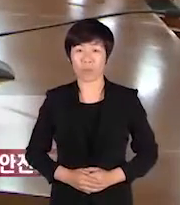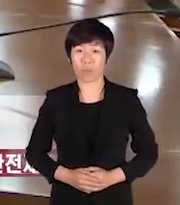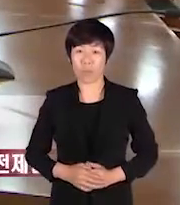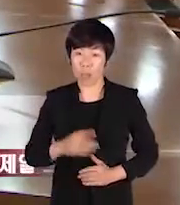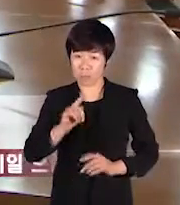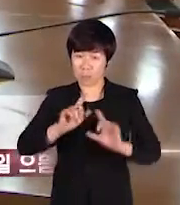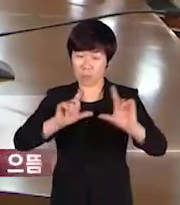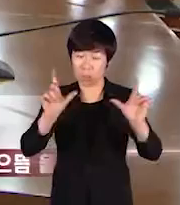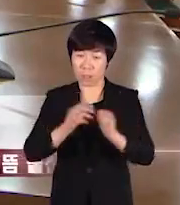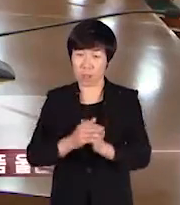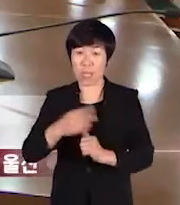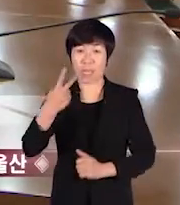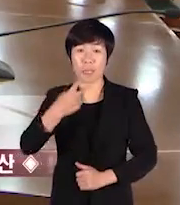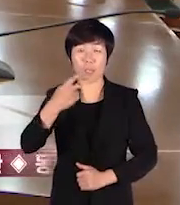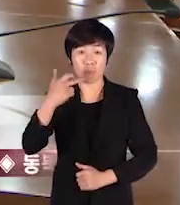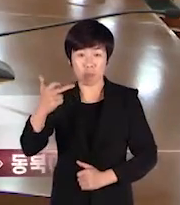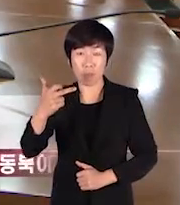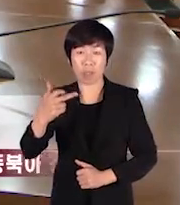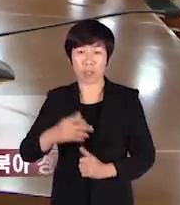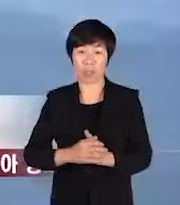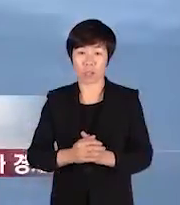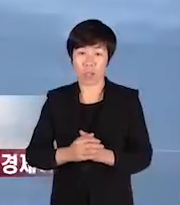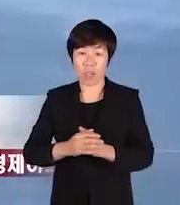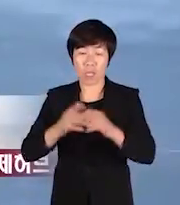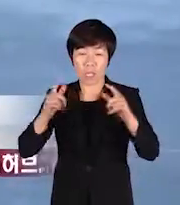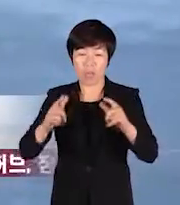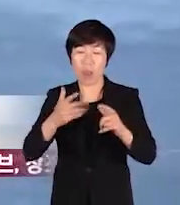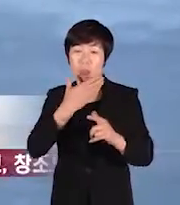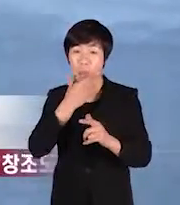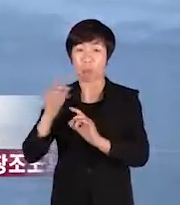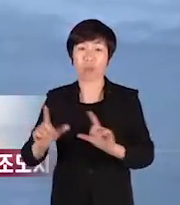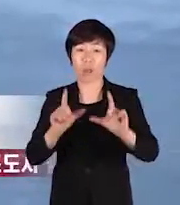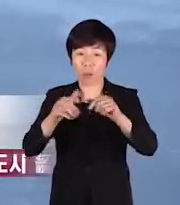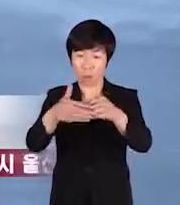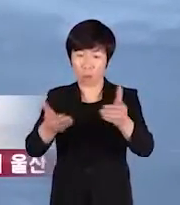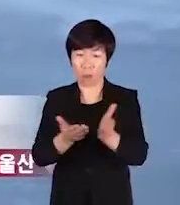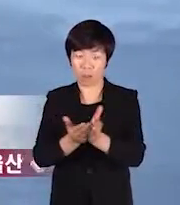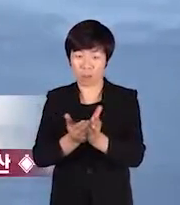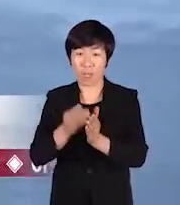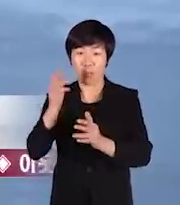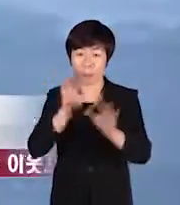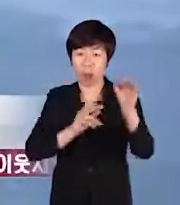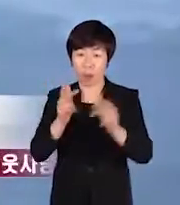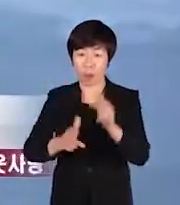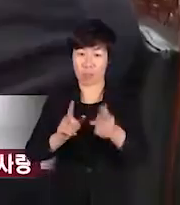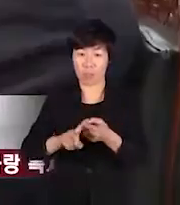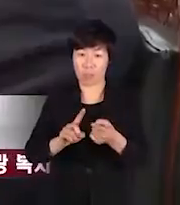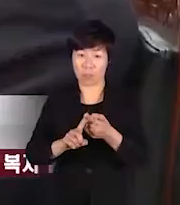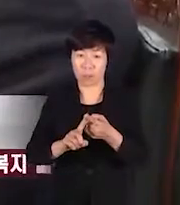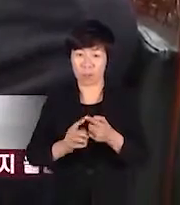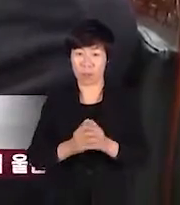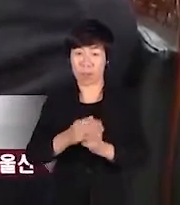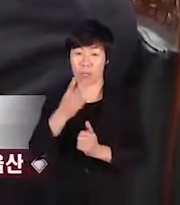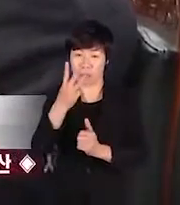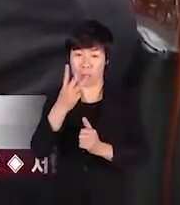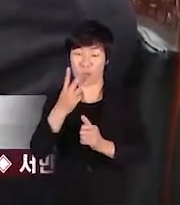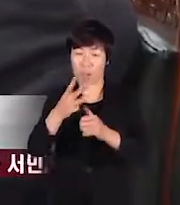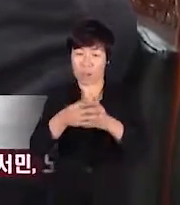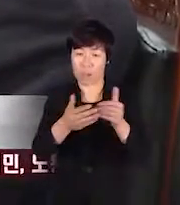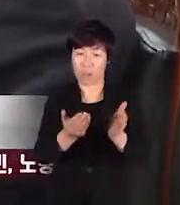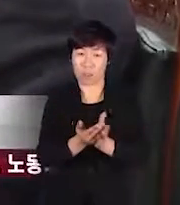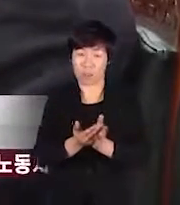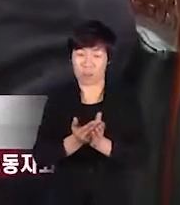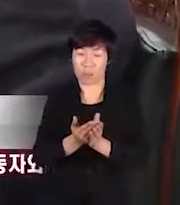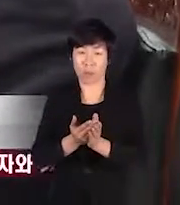이날 회의에서는 2017년도 지역행복생활권 발굴사업으로 선도연계협력사업 3건,